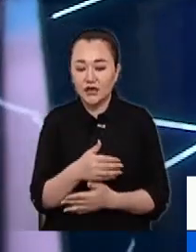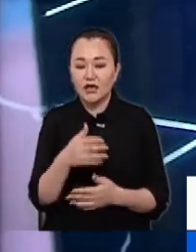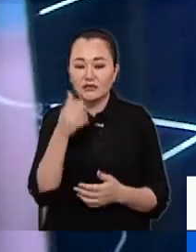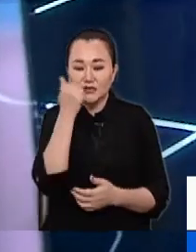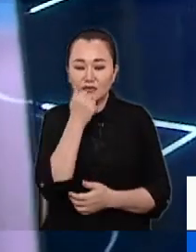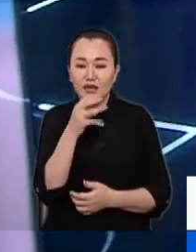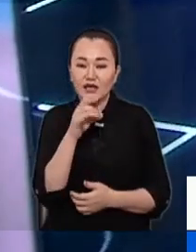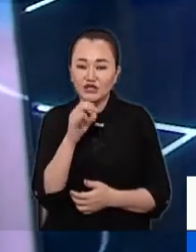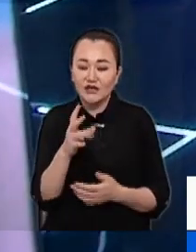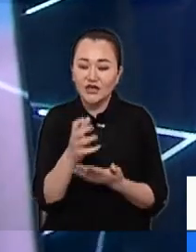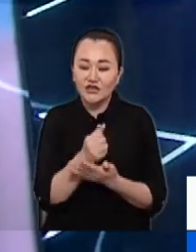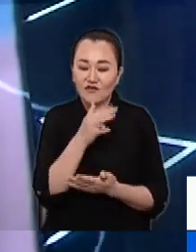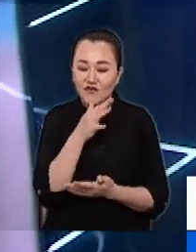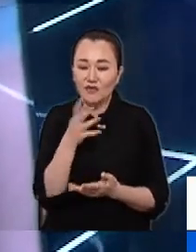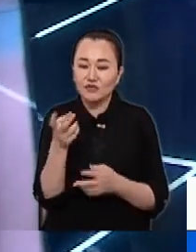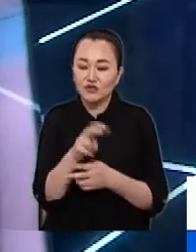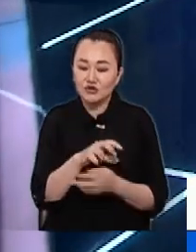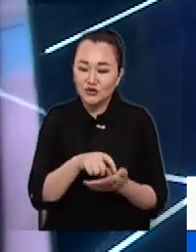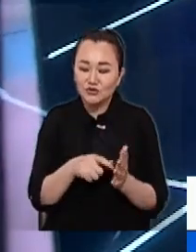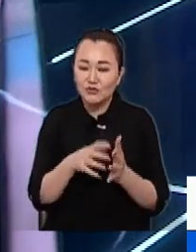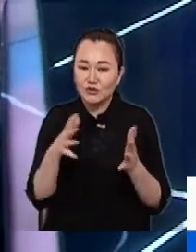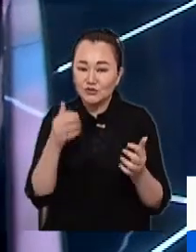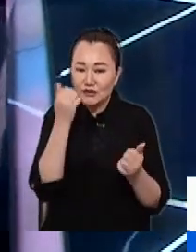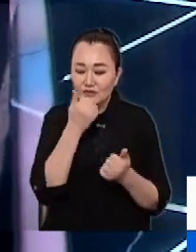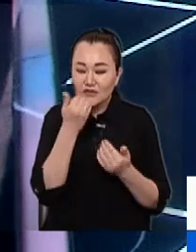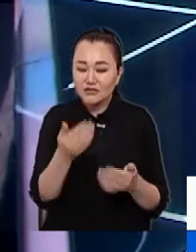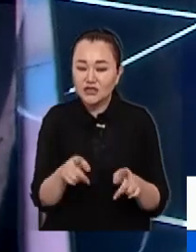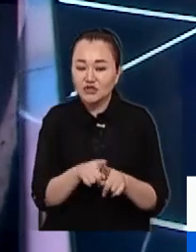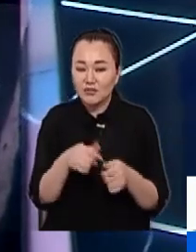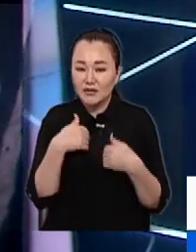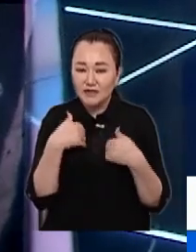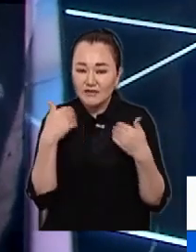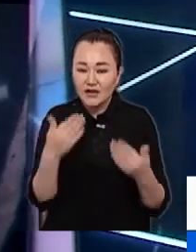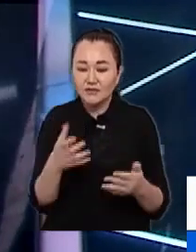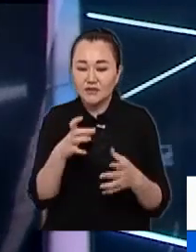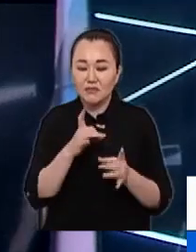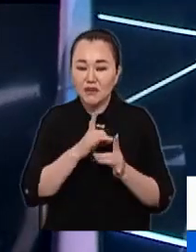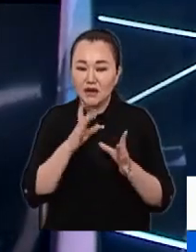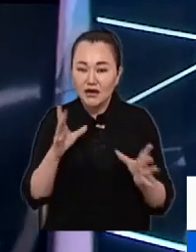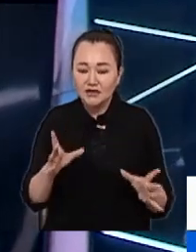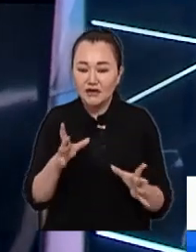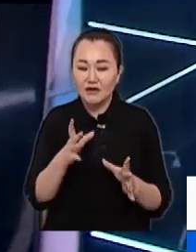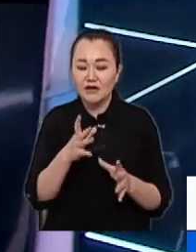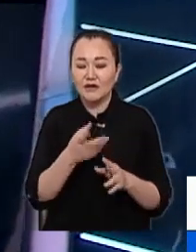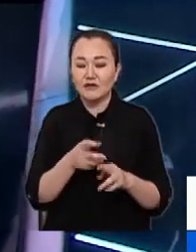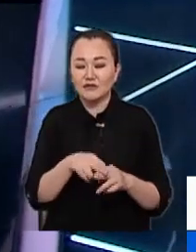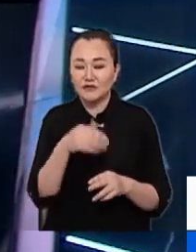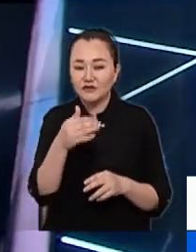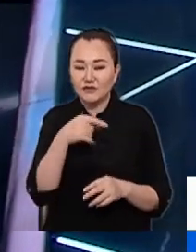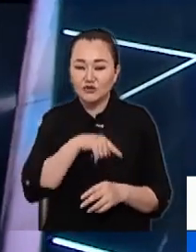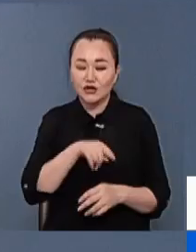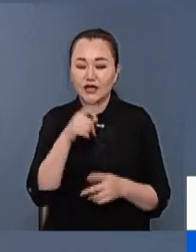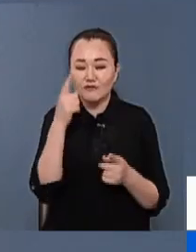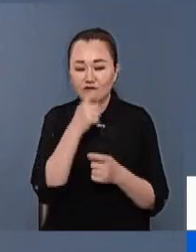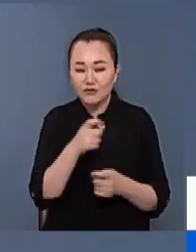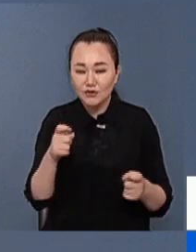что нашли время, пришли к нам в студию. Огромное спасибо. И вас также поздравляем, да, с праздником, потому что вы, да, в душе информбюрошник,